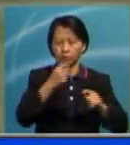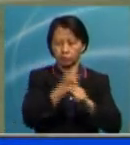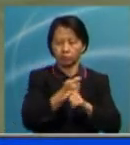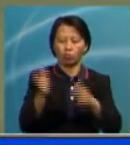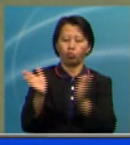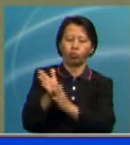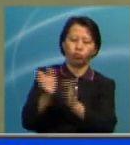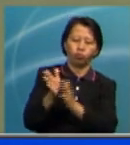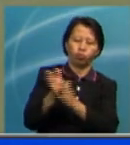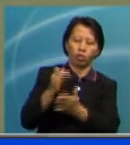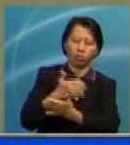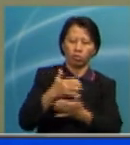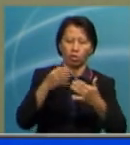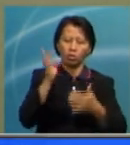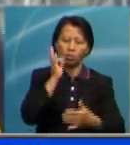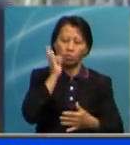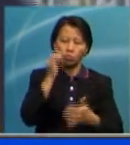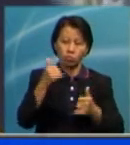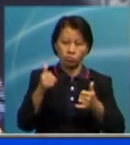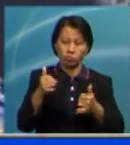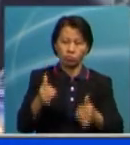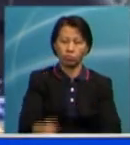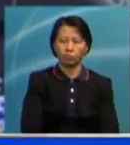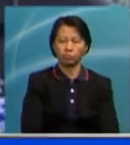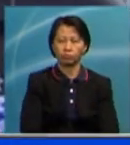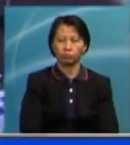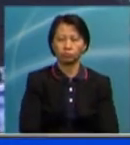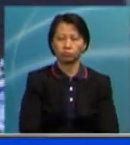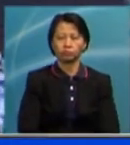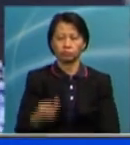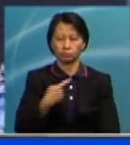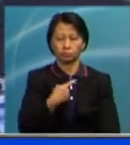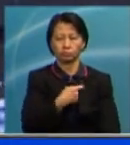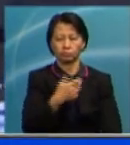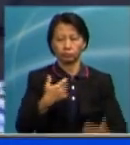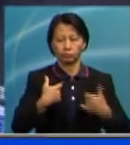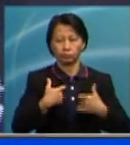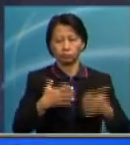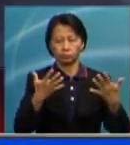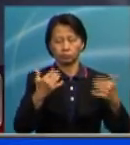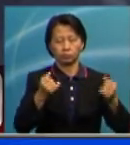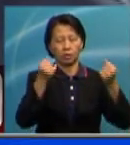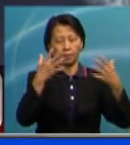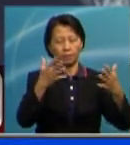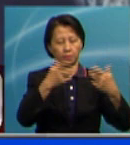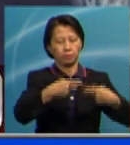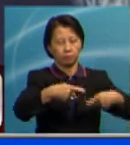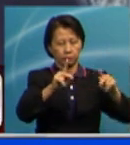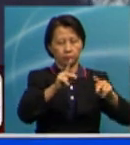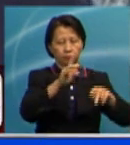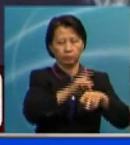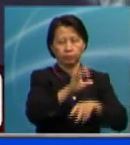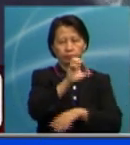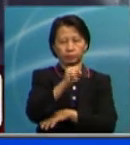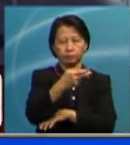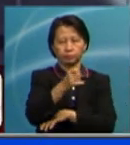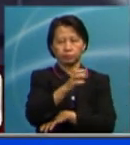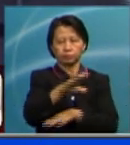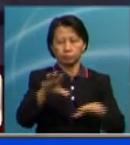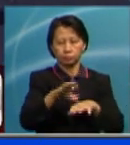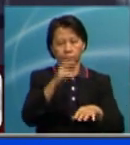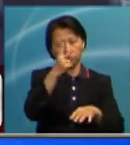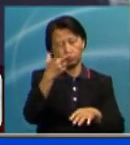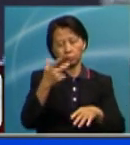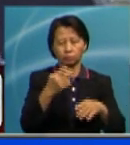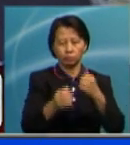memuji aksi anak buahnya we H thest two times we have much more chances shini make two